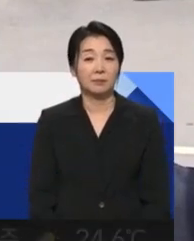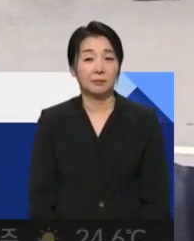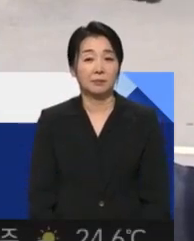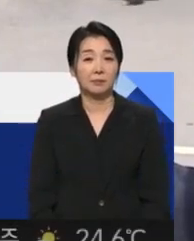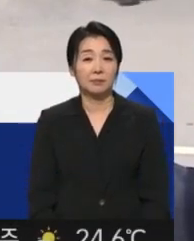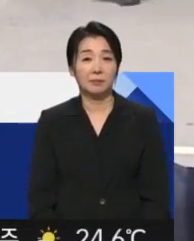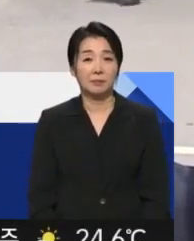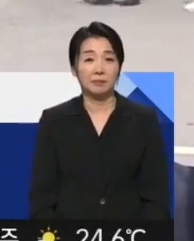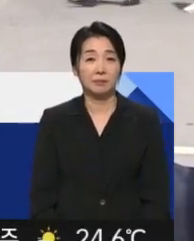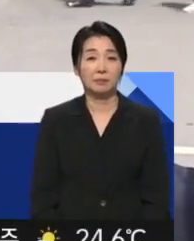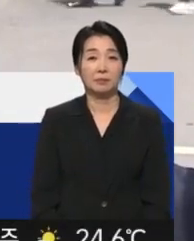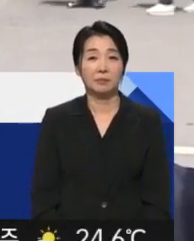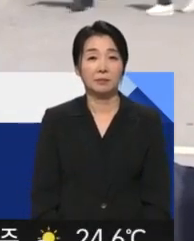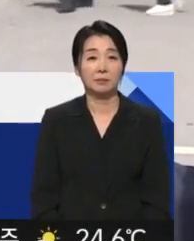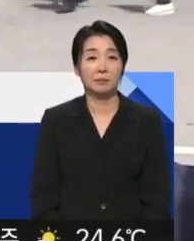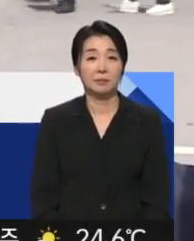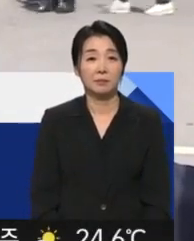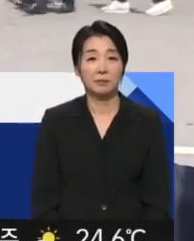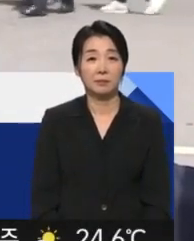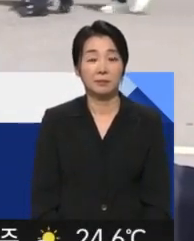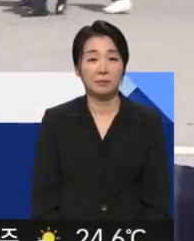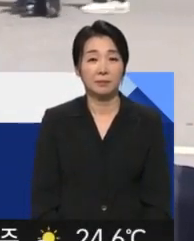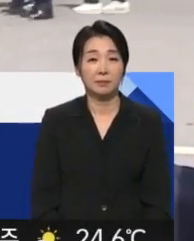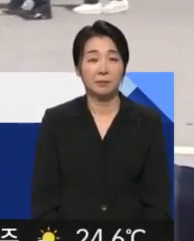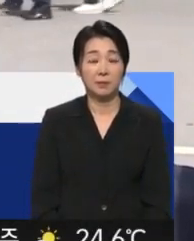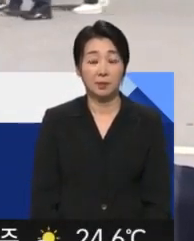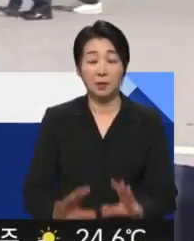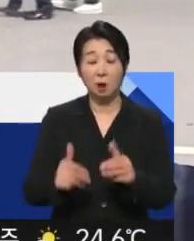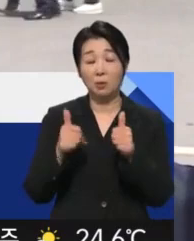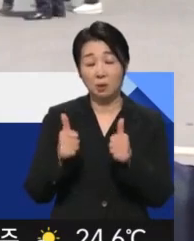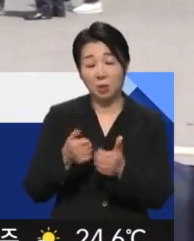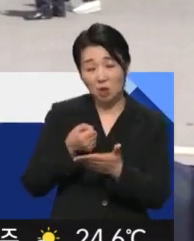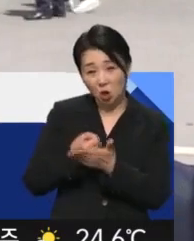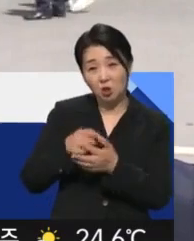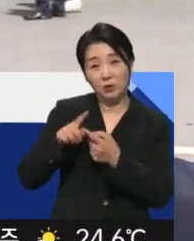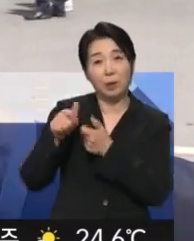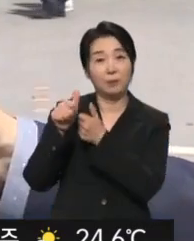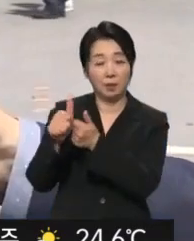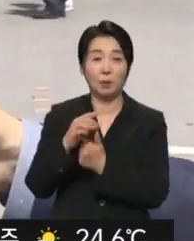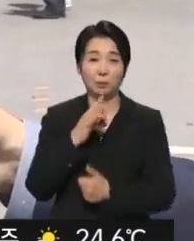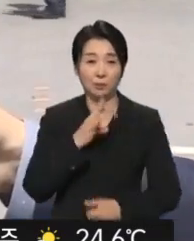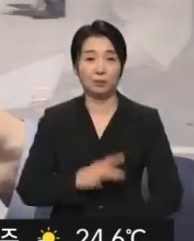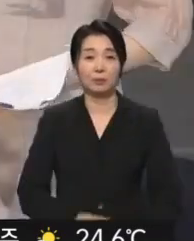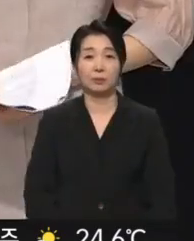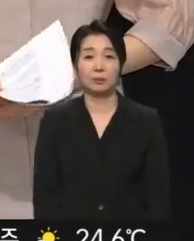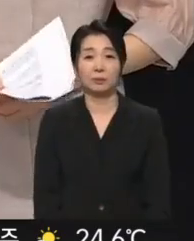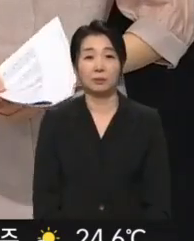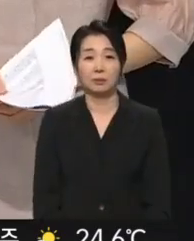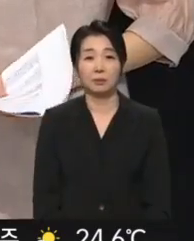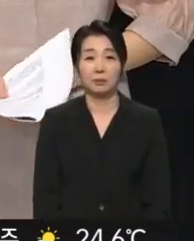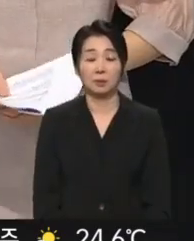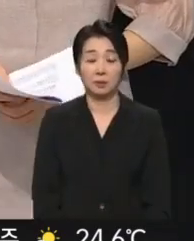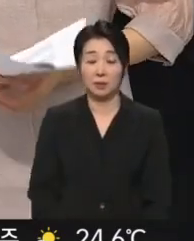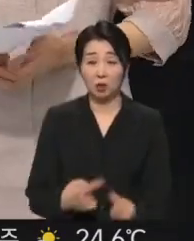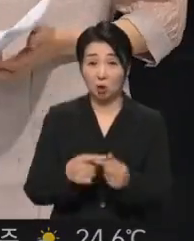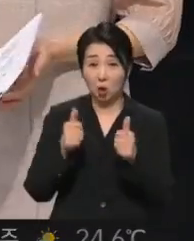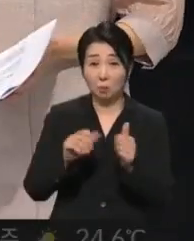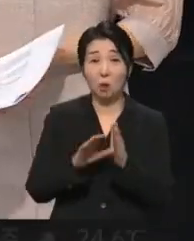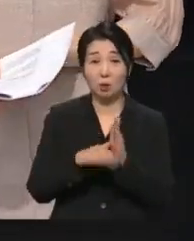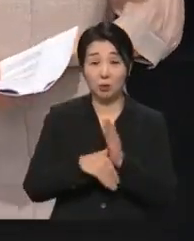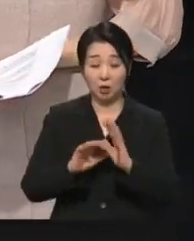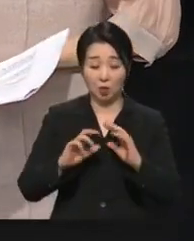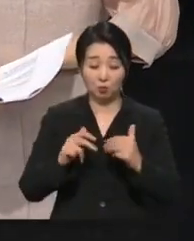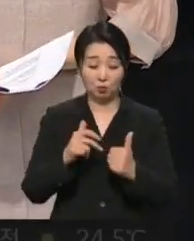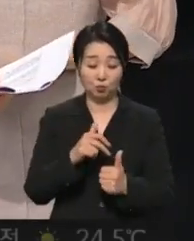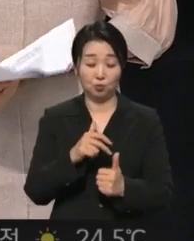저희들도 뭐 예측은 하고 있는데 헌법재판소 결정에 따를 수밖에 없습니다. 첫 변론에서 국회 측은